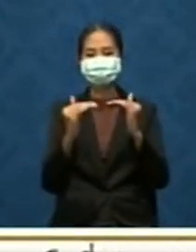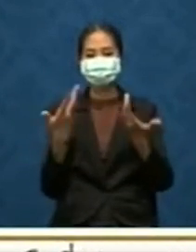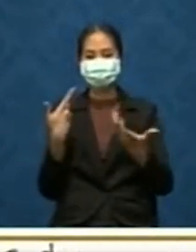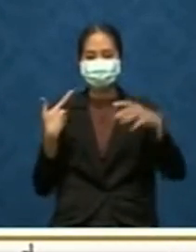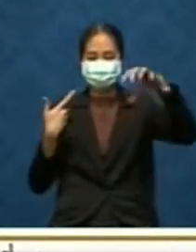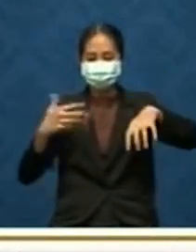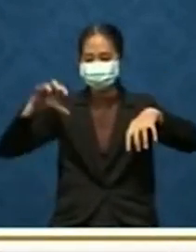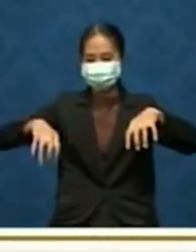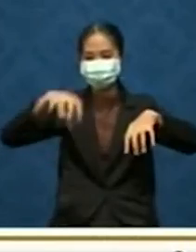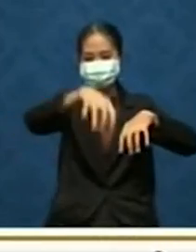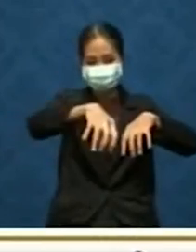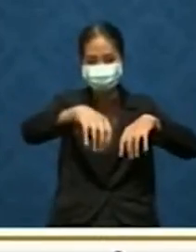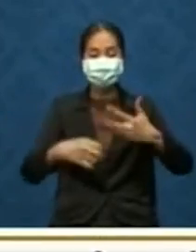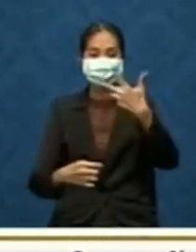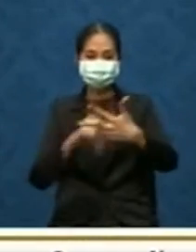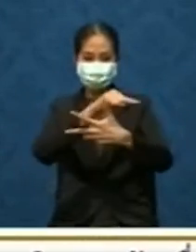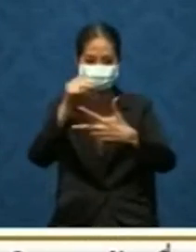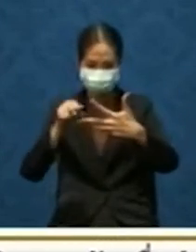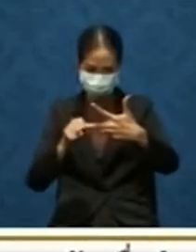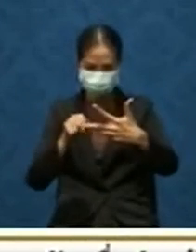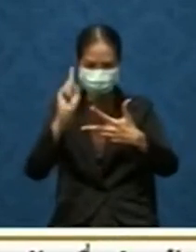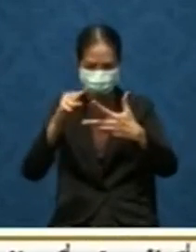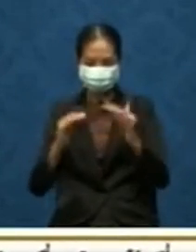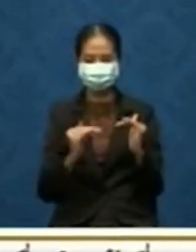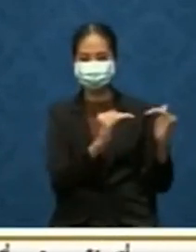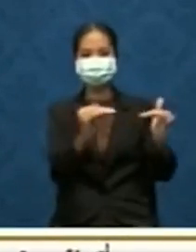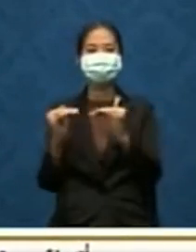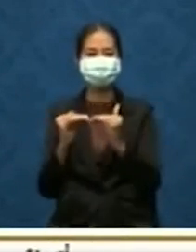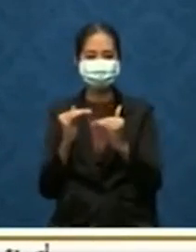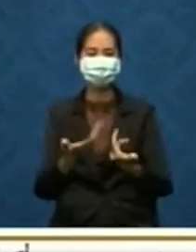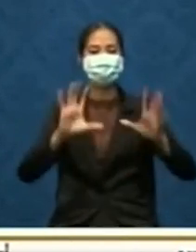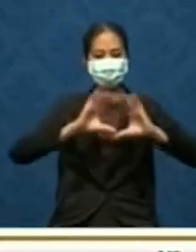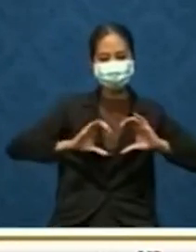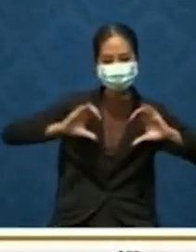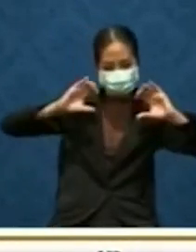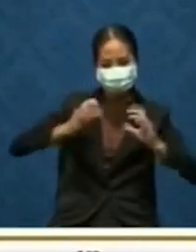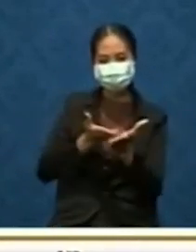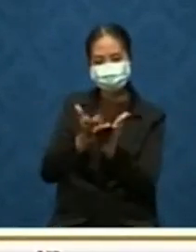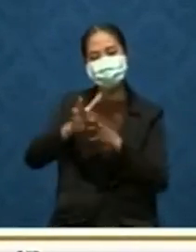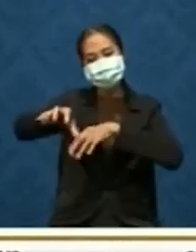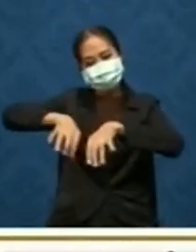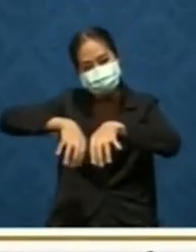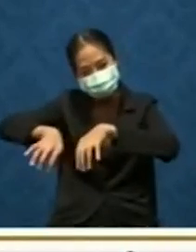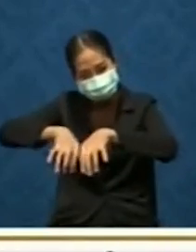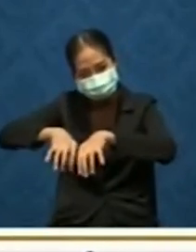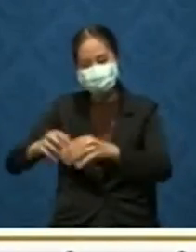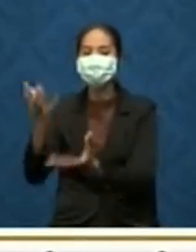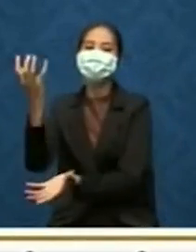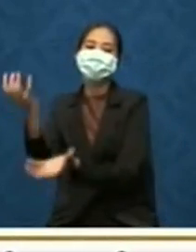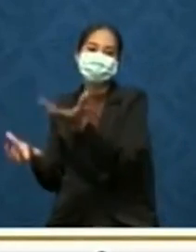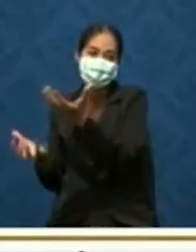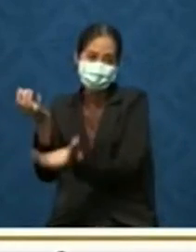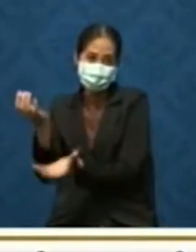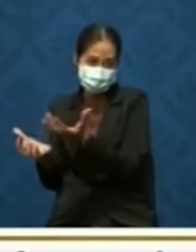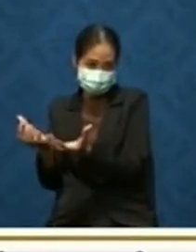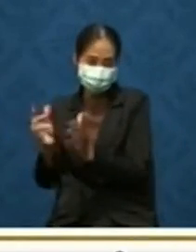ในการแก้ปัญหาของประเทศไทยอธิปไตยของเราครับเรื่องของรัฐบาลฝ่ายบริหารเรื่องของตุลาการแล้ว